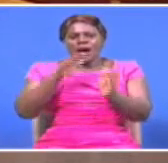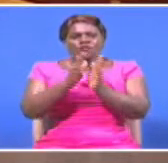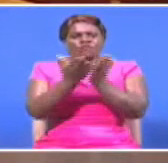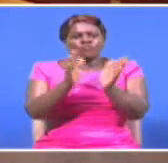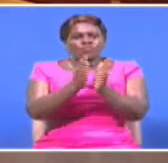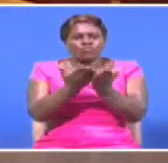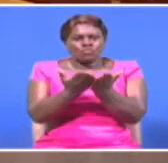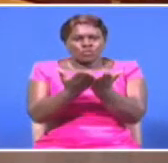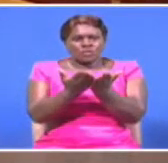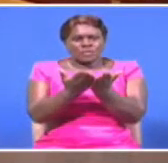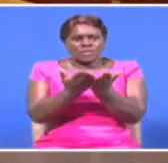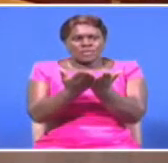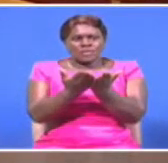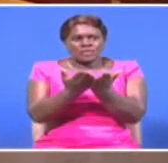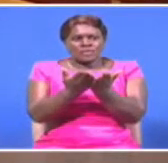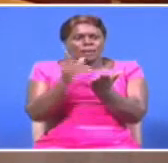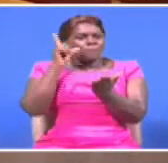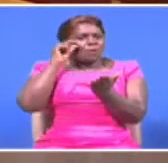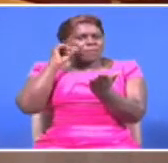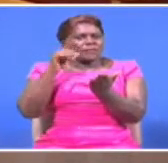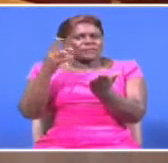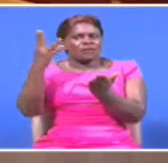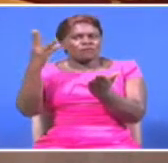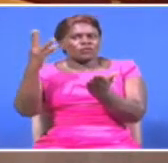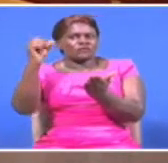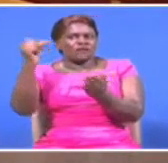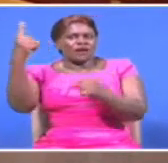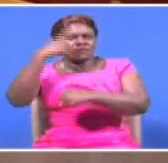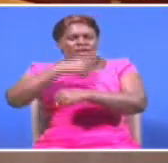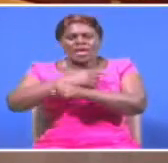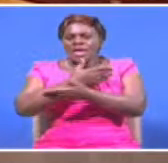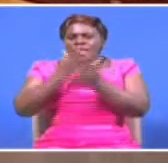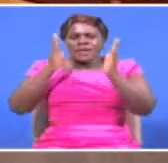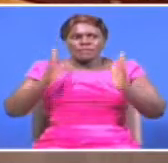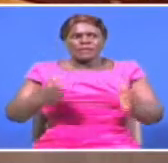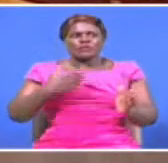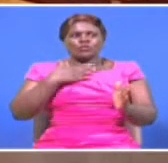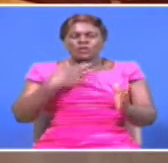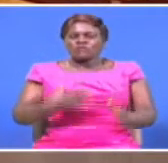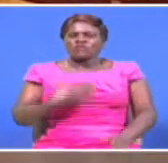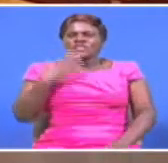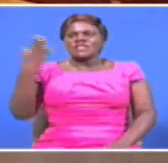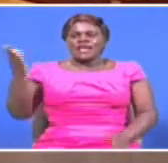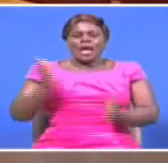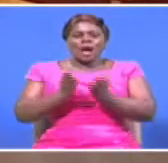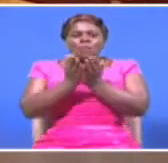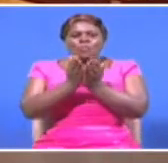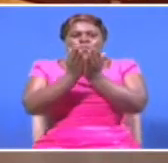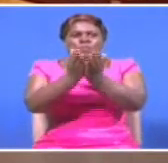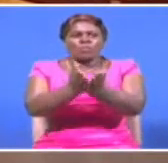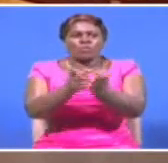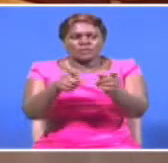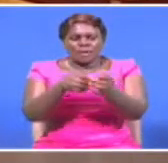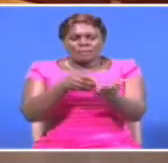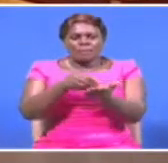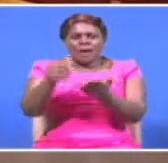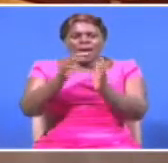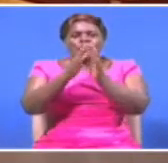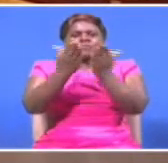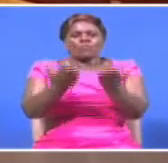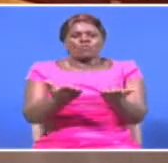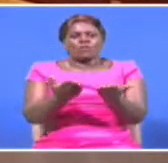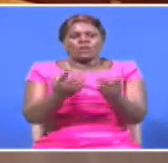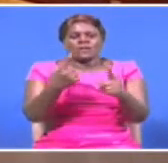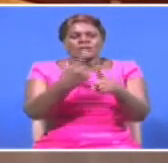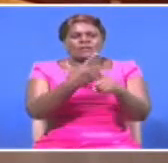aina vyote itakuwa Mombasa kwa siku 45, na yeyote anaweza kutembelea meli hiyo na hata kununua vitabu kutoka katika